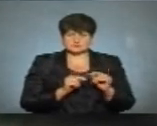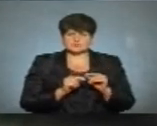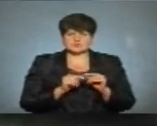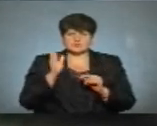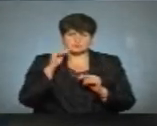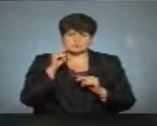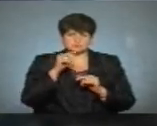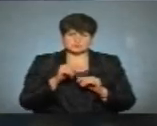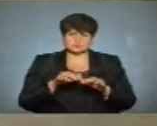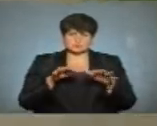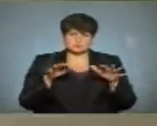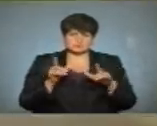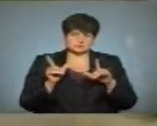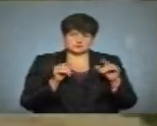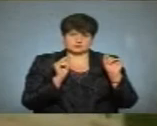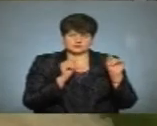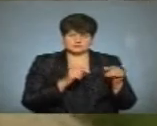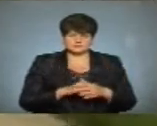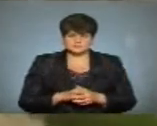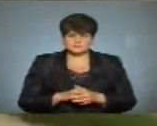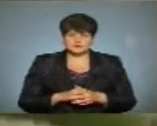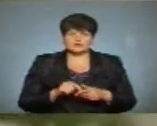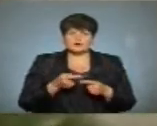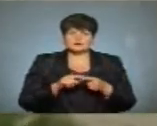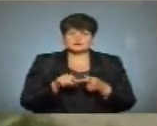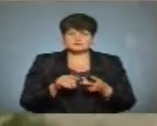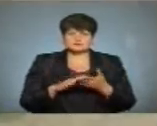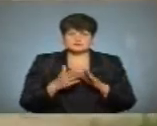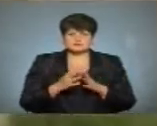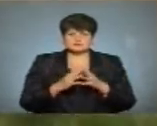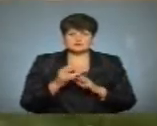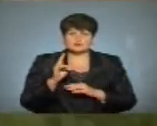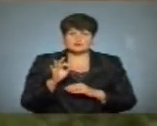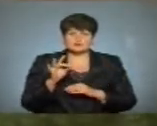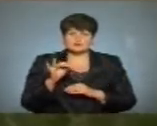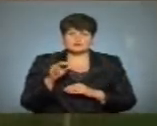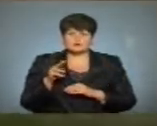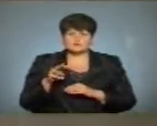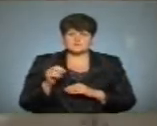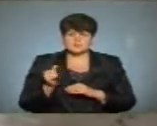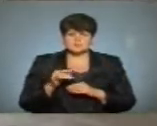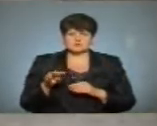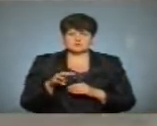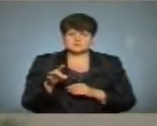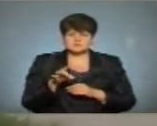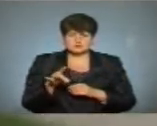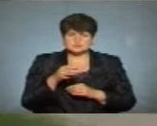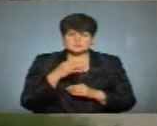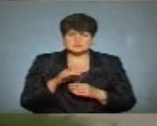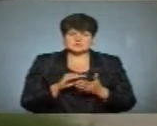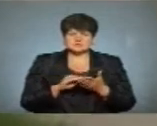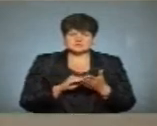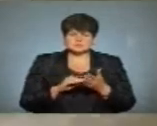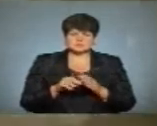не доходить, переїдемо туди. А така ситуація в селі Коропець Монастирського району. Як повідомила секретарка Коропецької селищної ради